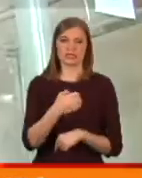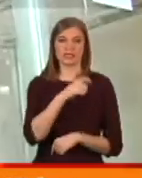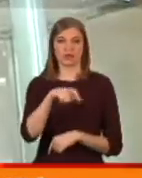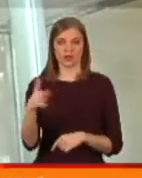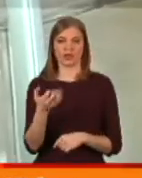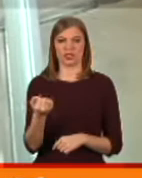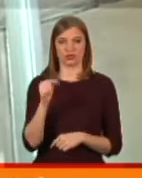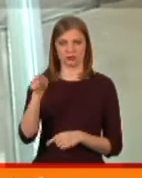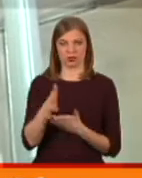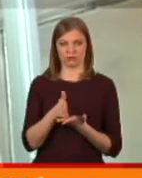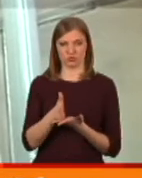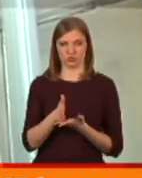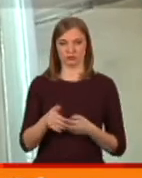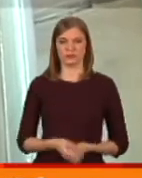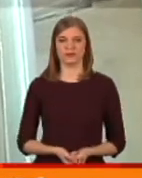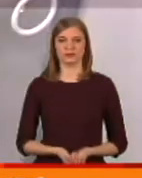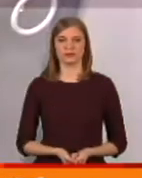які несуть там службу.